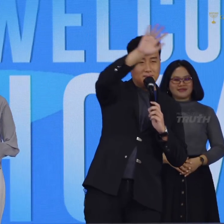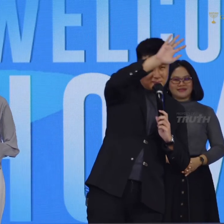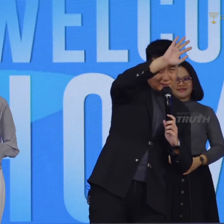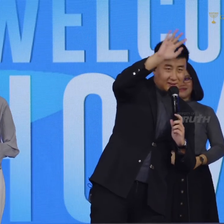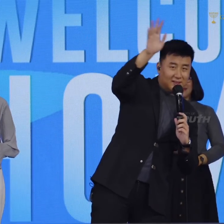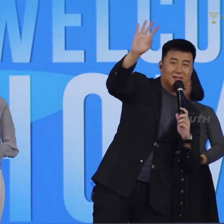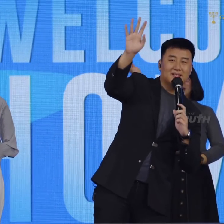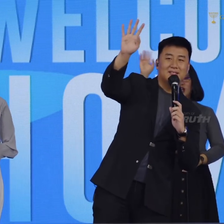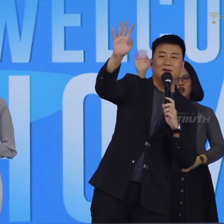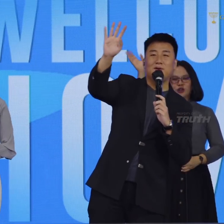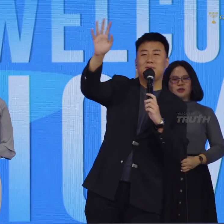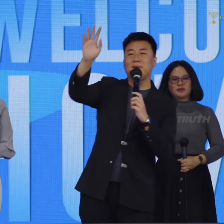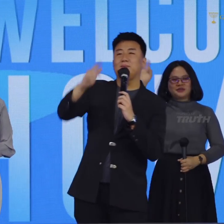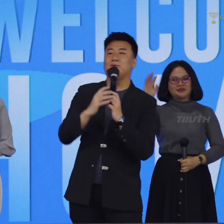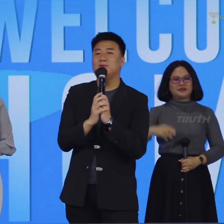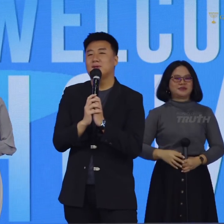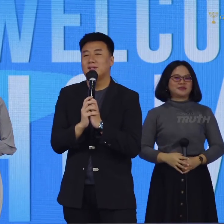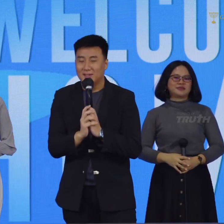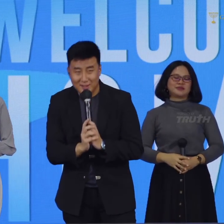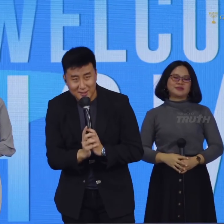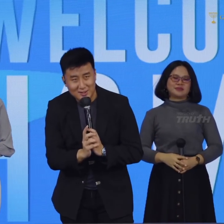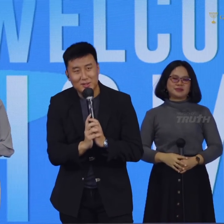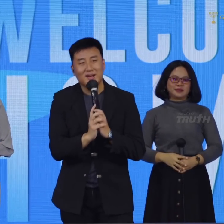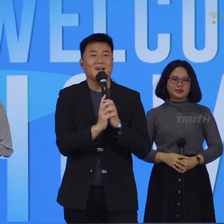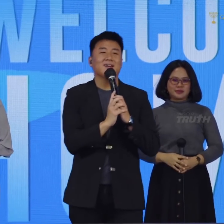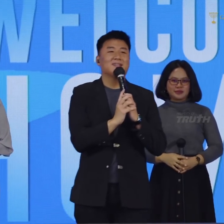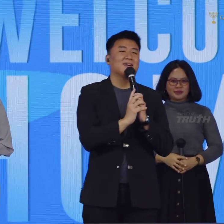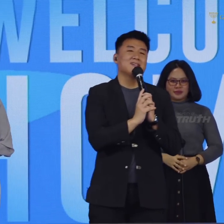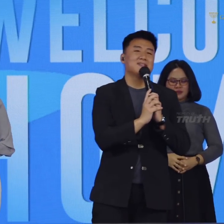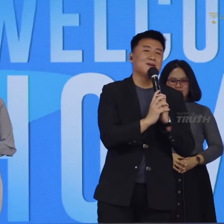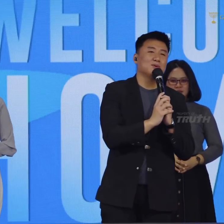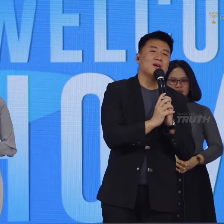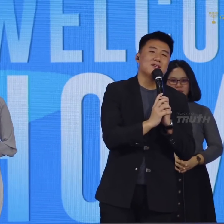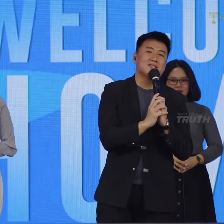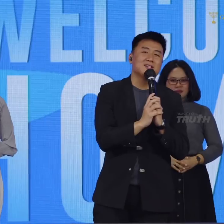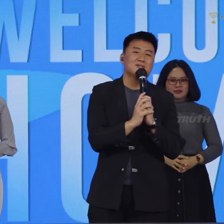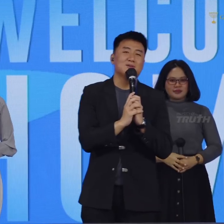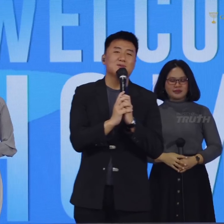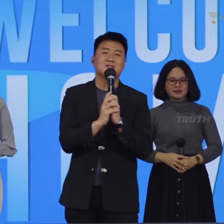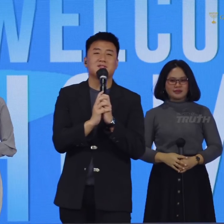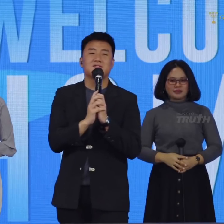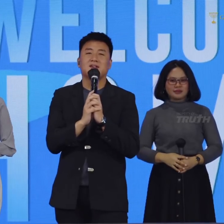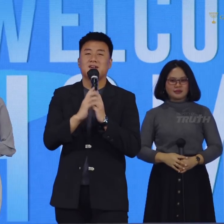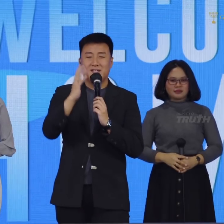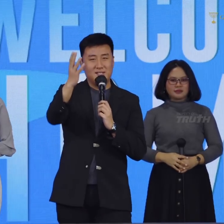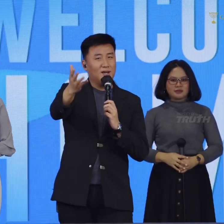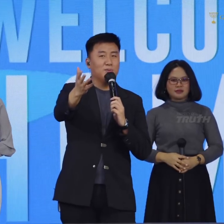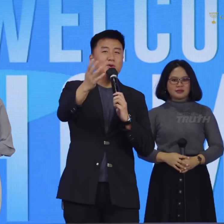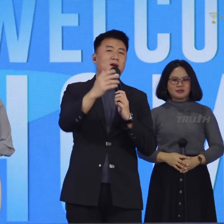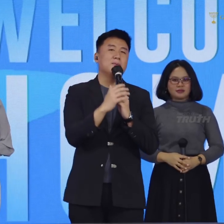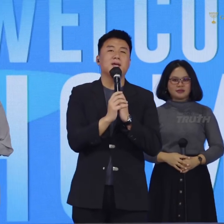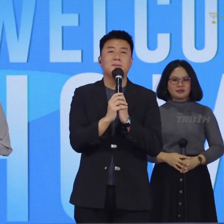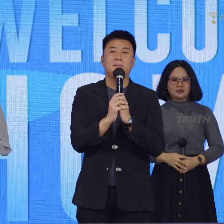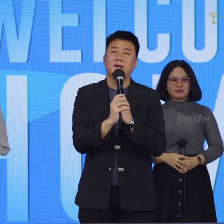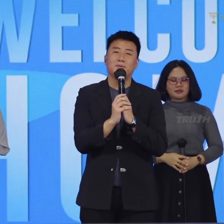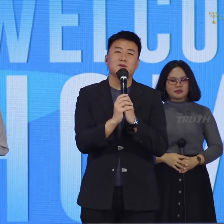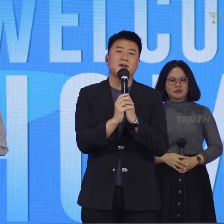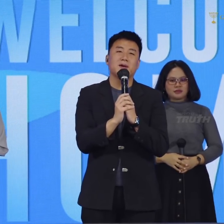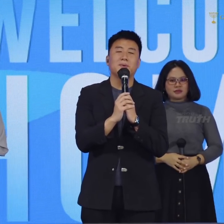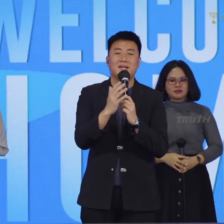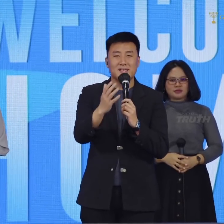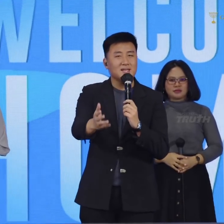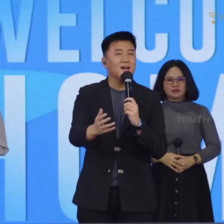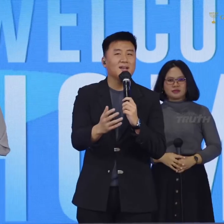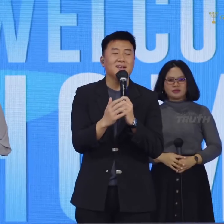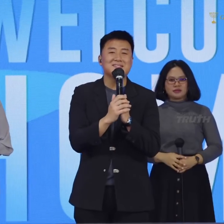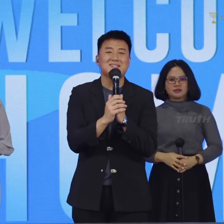Shalom, shalom Bapak Ibu, Saudara yang terkasih dalam Tuhan Yesus Kristus. Shalom juga bagi Bapak Ibu